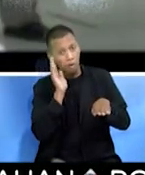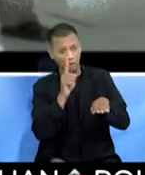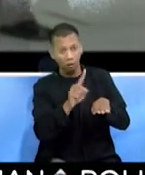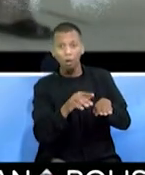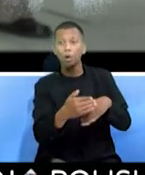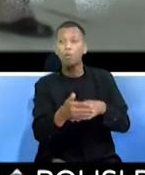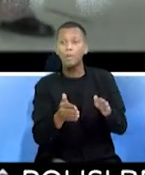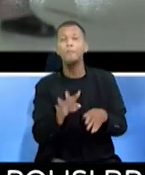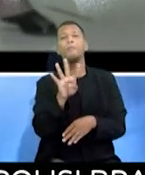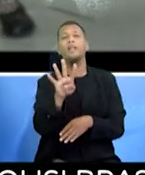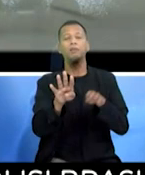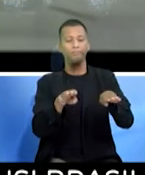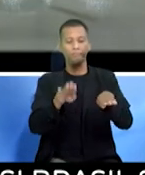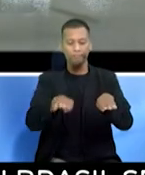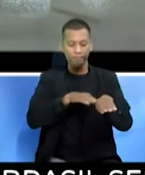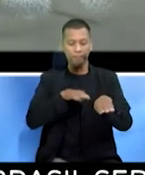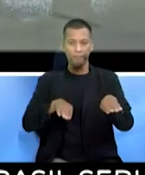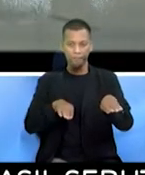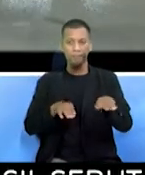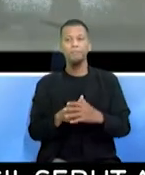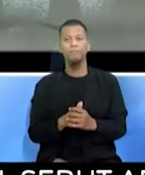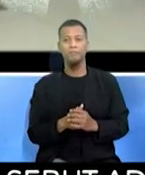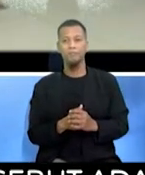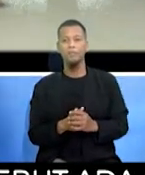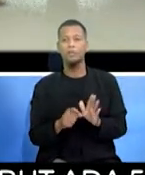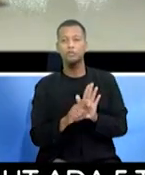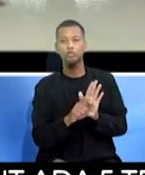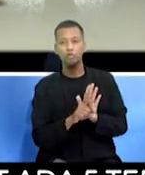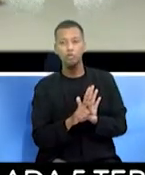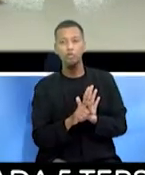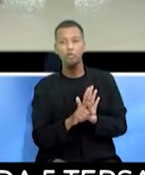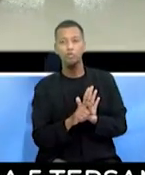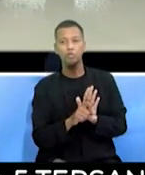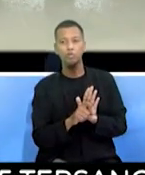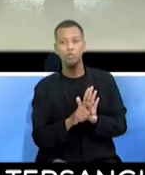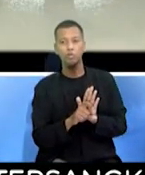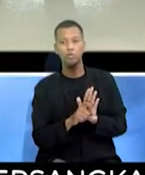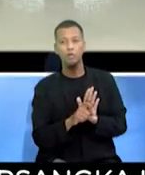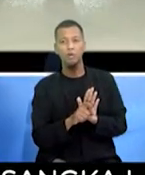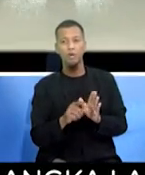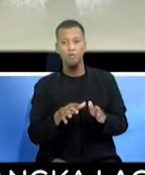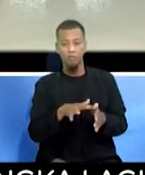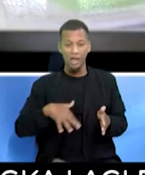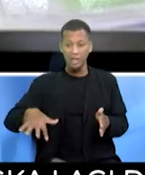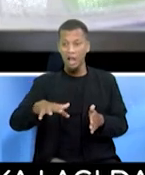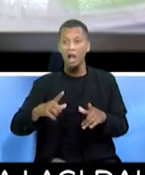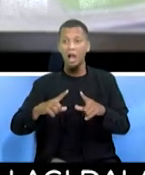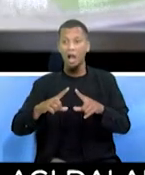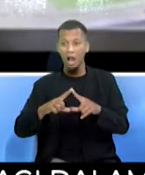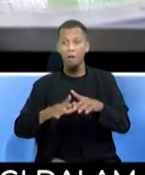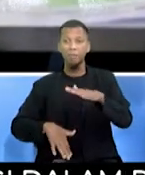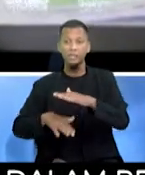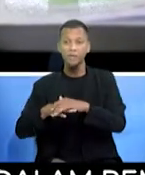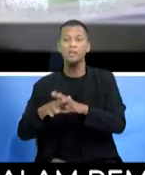ini untuk di rumah sakit di wilayah A misalkan kelas 3-nya ada 8 atau 6 bed. Nah, ke depan